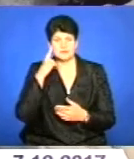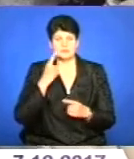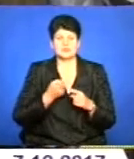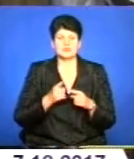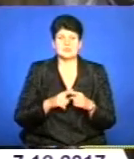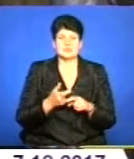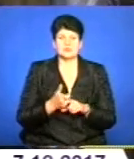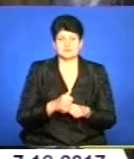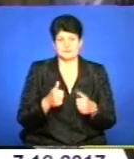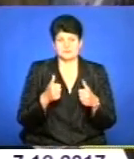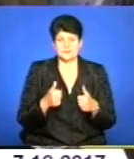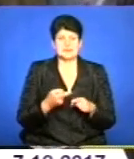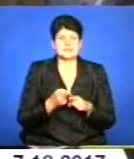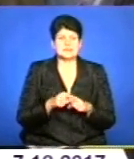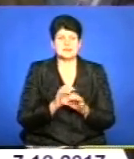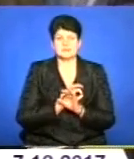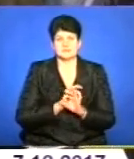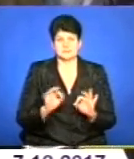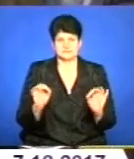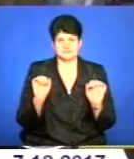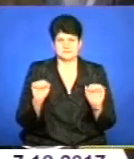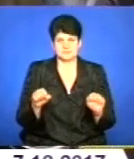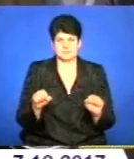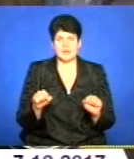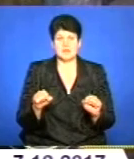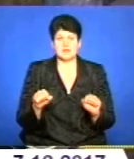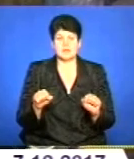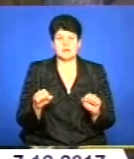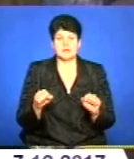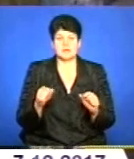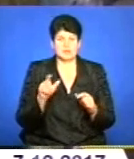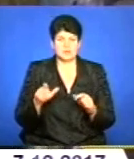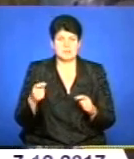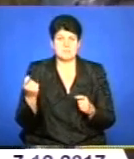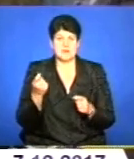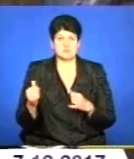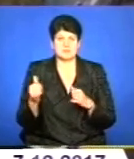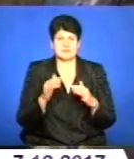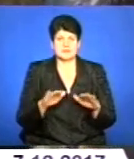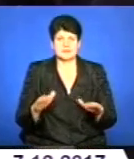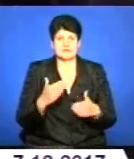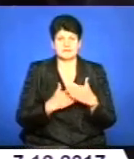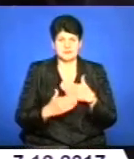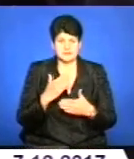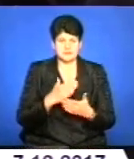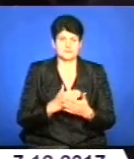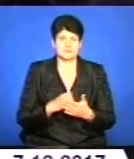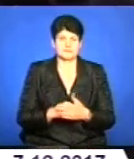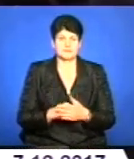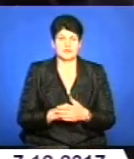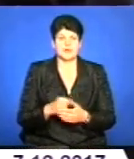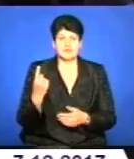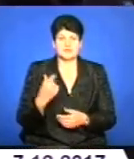дуже. Це прекрасна ініціатива, які люди малозабезпечені, що дітки-інваліди є. Одна з